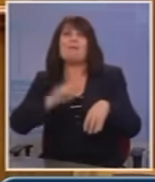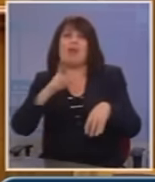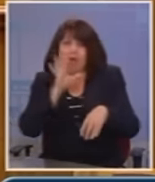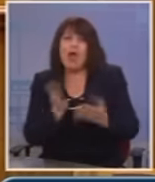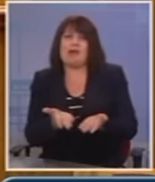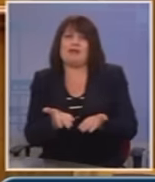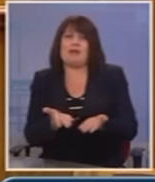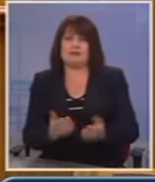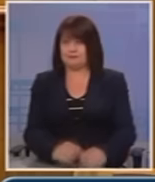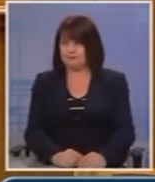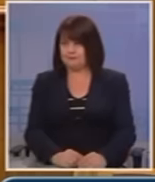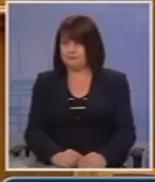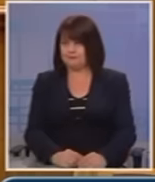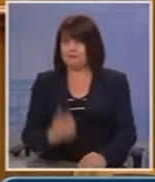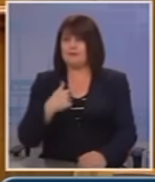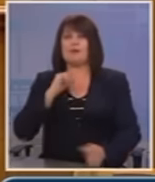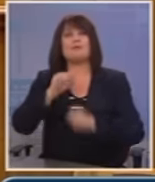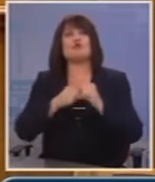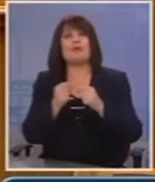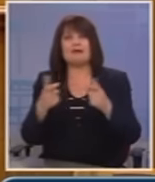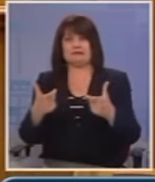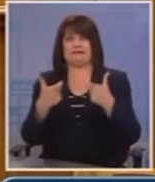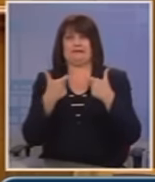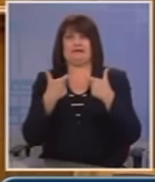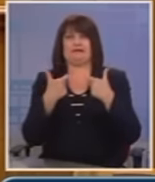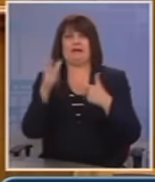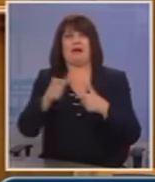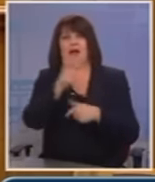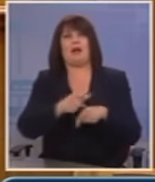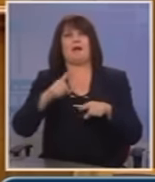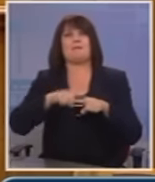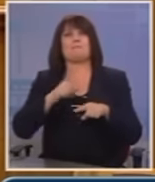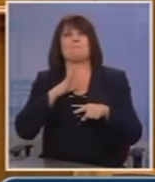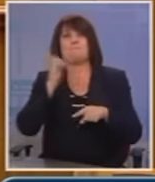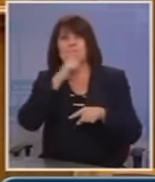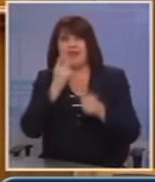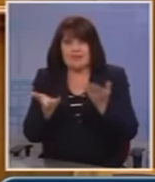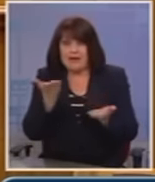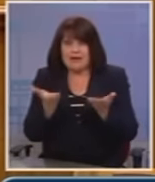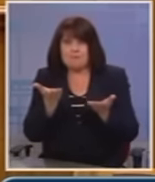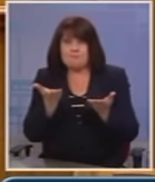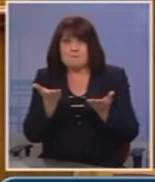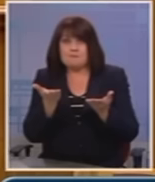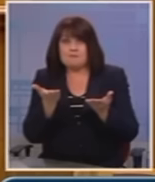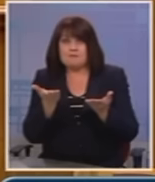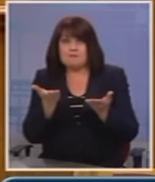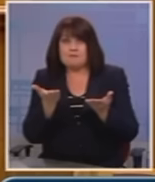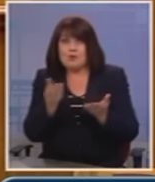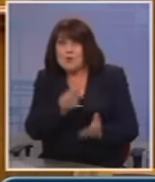αλήθεια. Επιχειρείτε να εγκλωβίσετε τους πολίτες σε ένα πλαστό δίλημα με